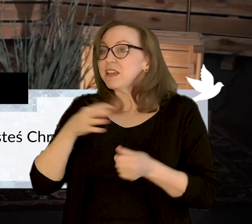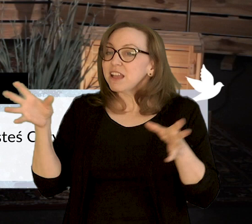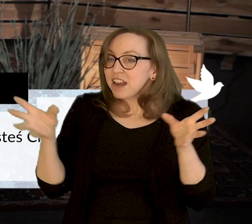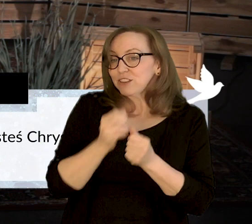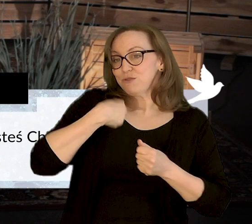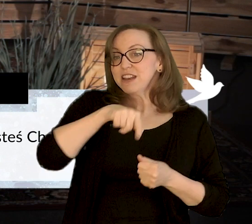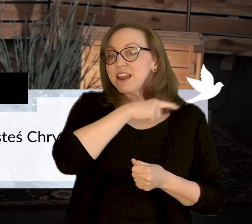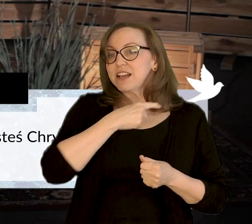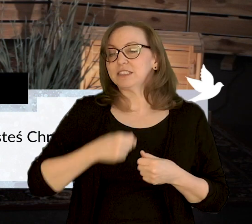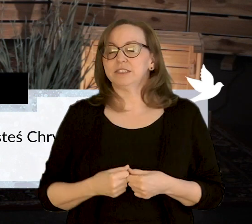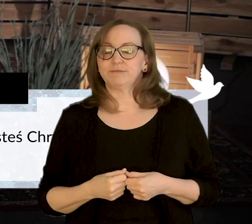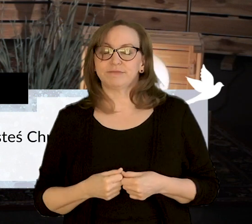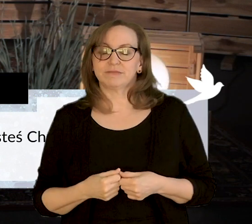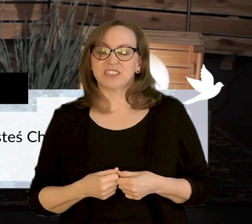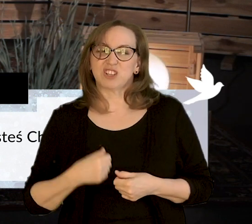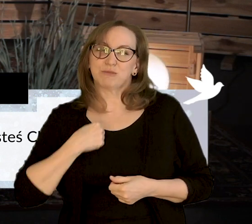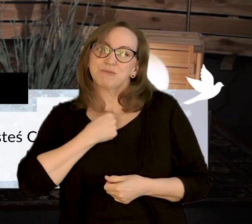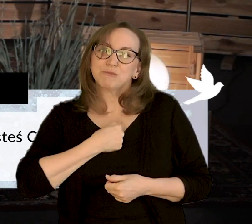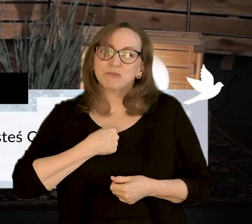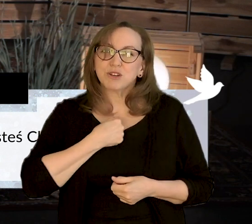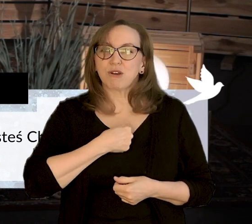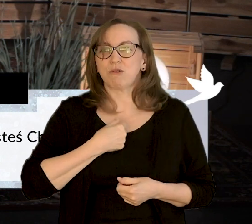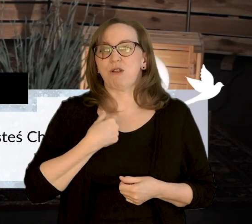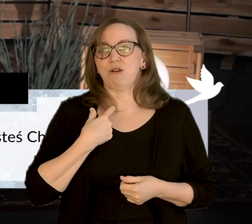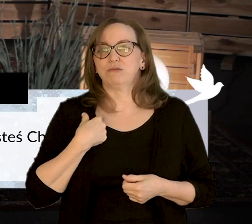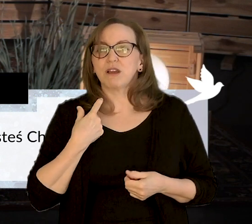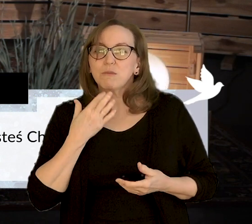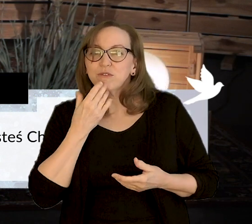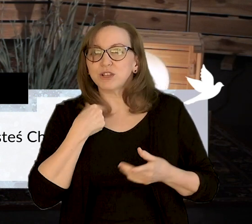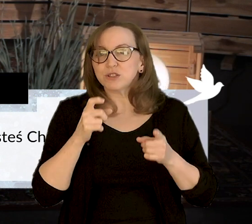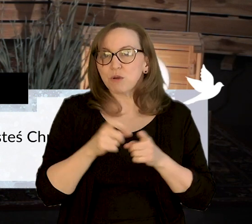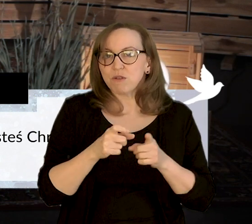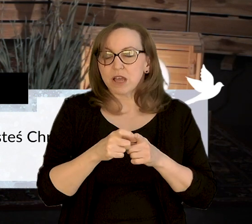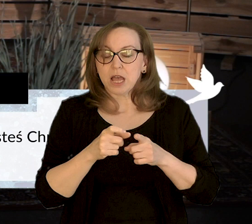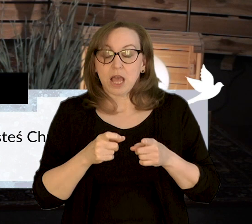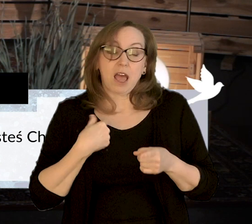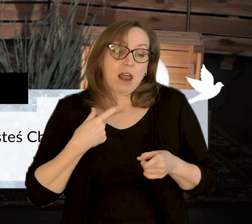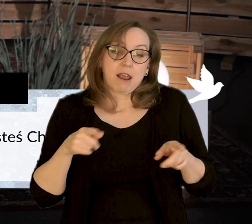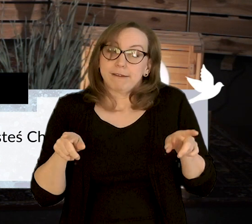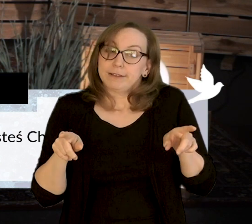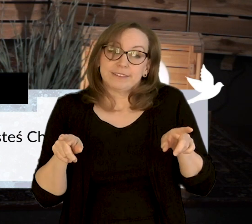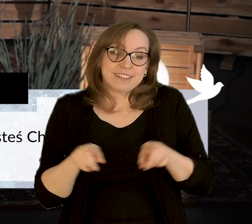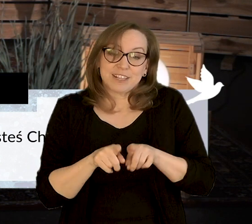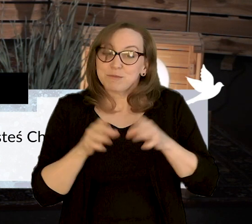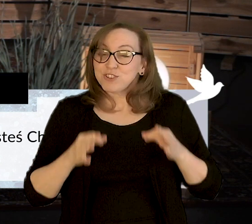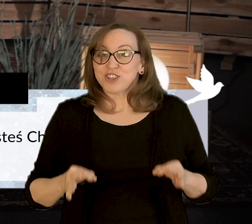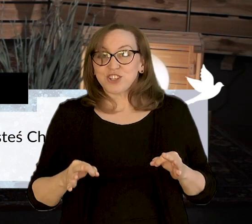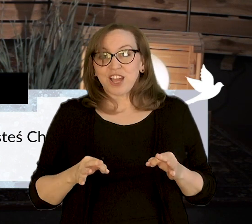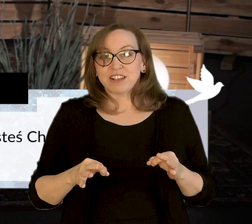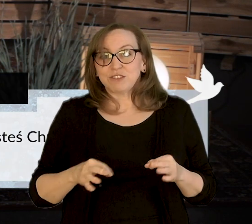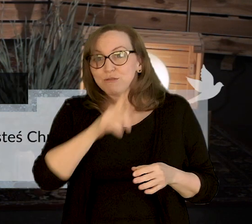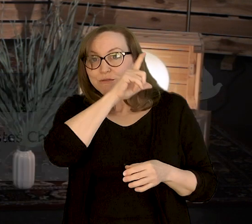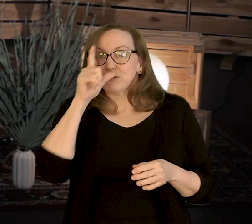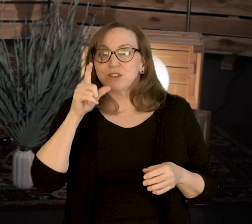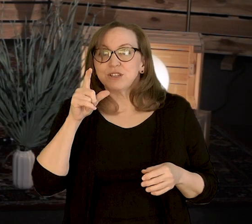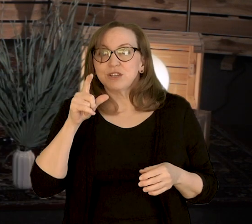Z przykrością mówię te słowa, ale dzisiaj nie brakuje ludzi, którzy również śmieją się z Jezusa, śmieją się